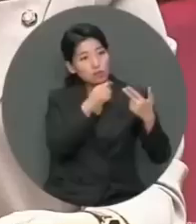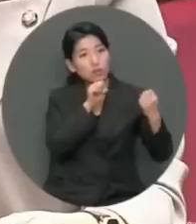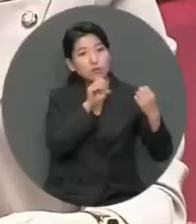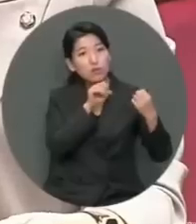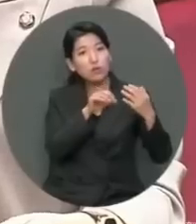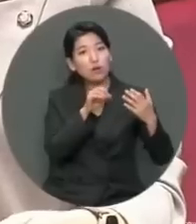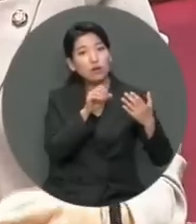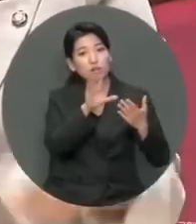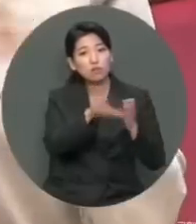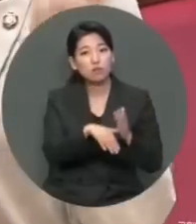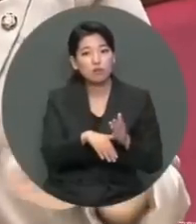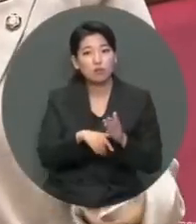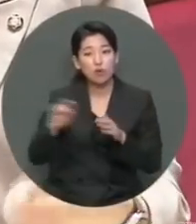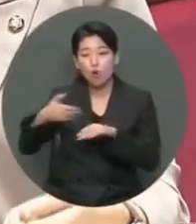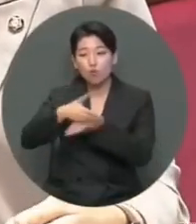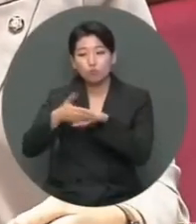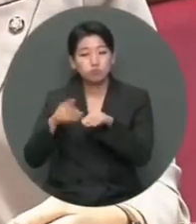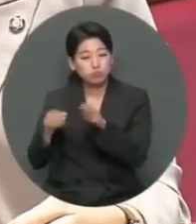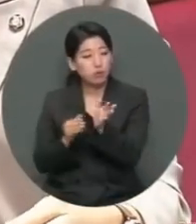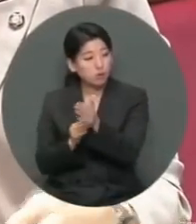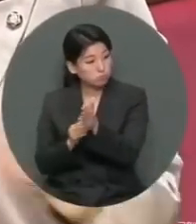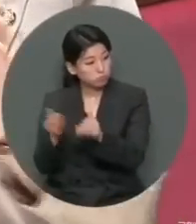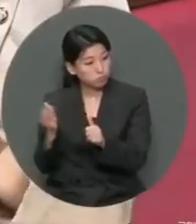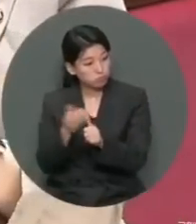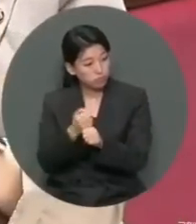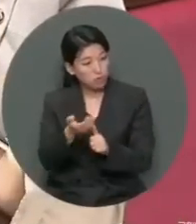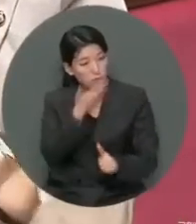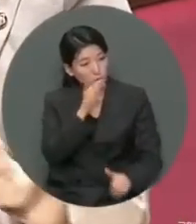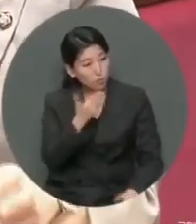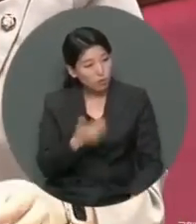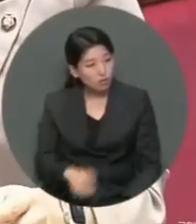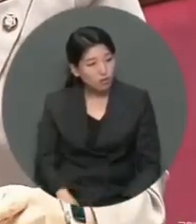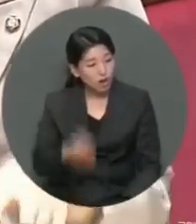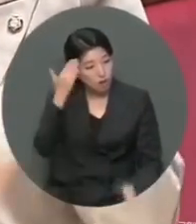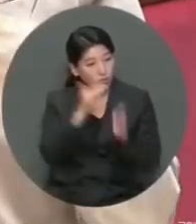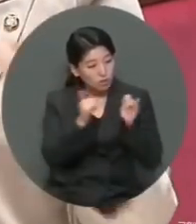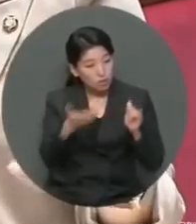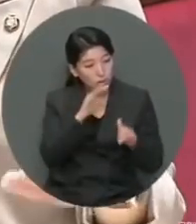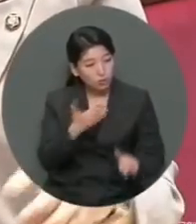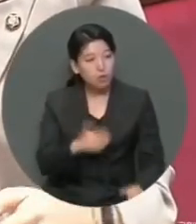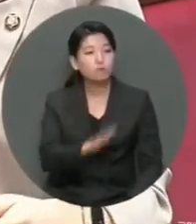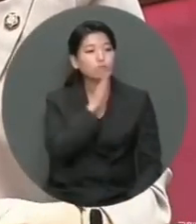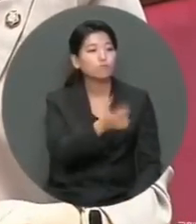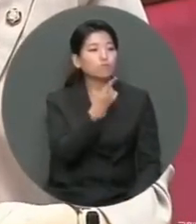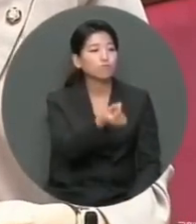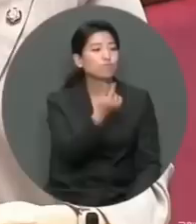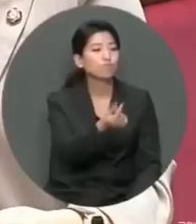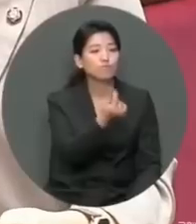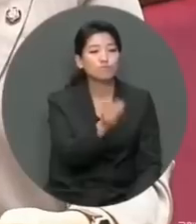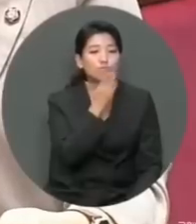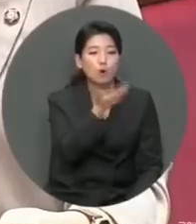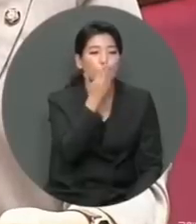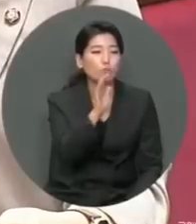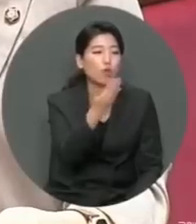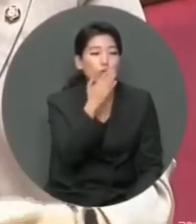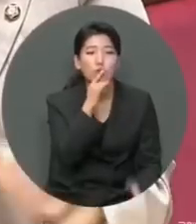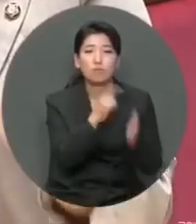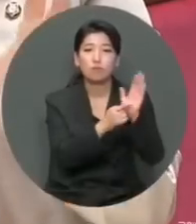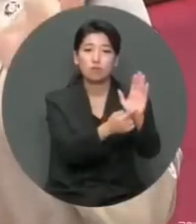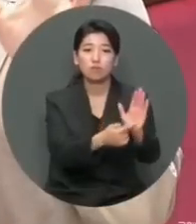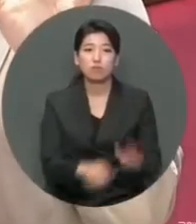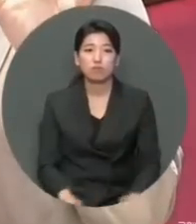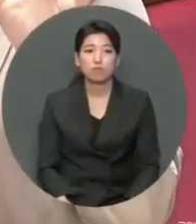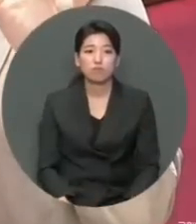후쿠시마 수산물 당장 뭐 먹어도 되느냐 한국 사람들이 그렇다 이렇게 얘기했다라고 보도가 다 났더라고요. 그럼 이거를 보면은